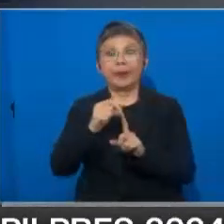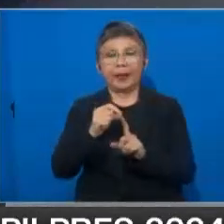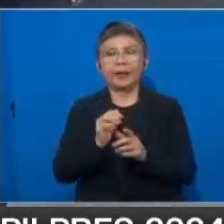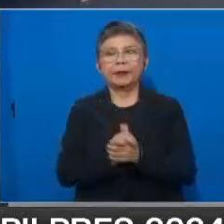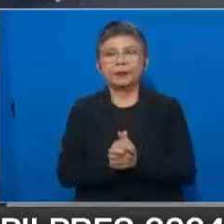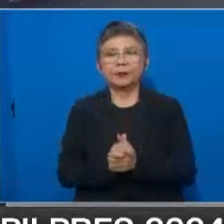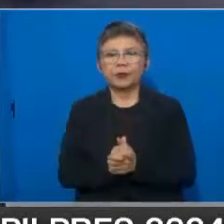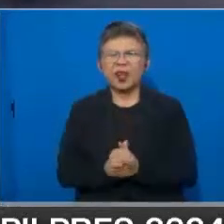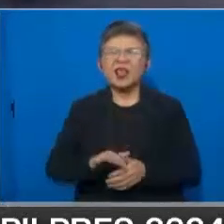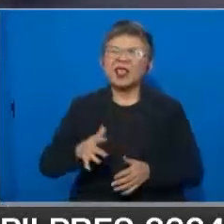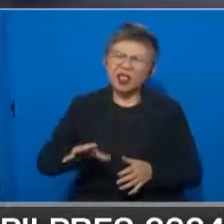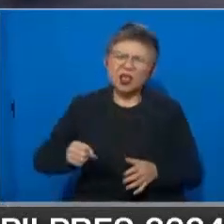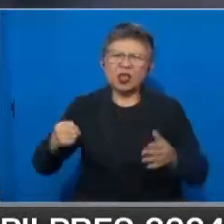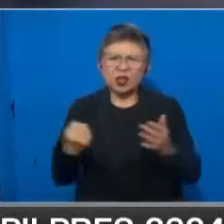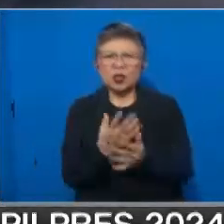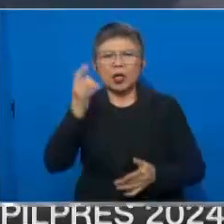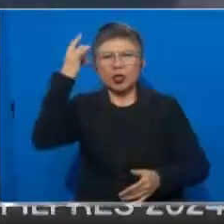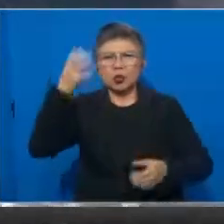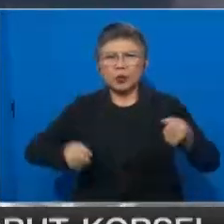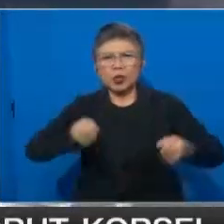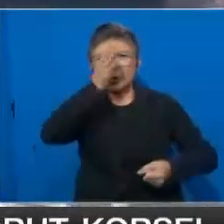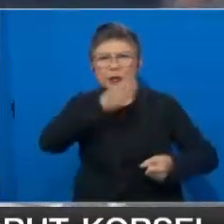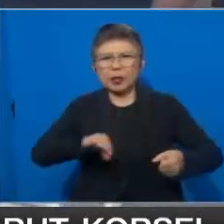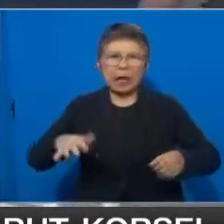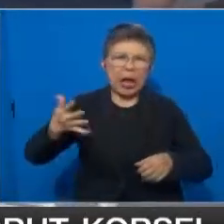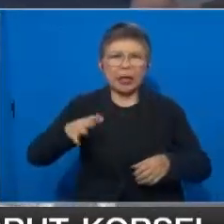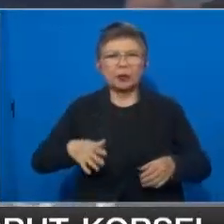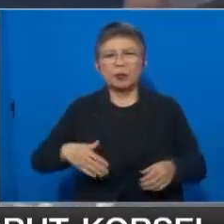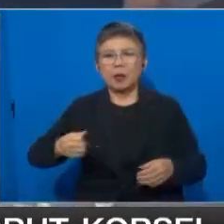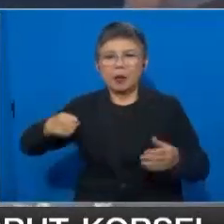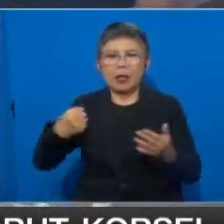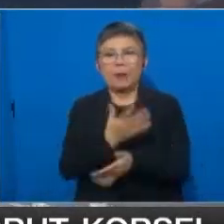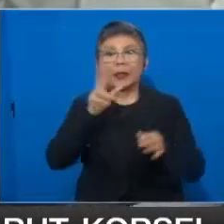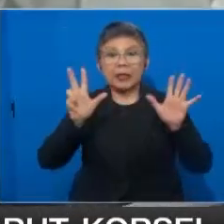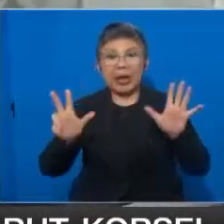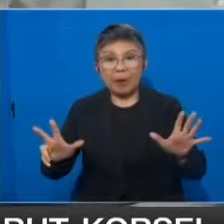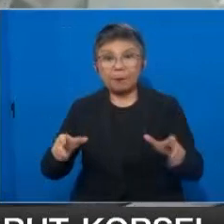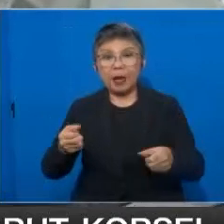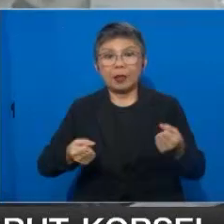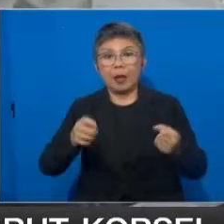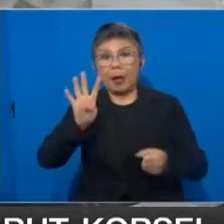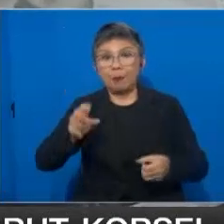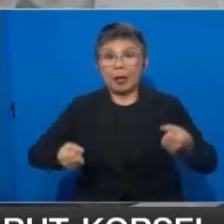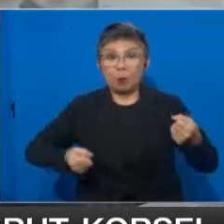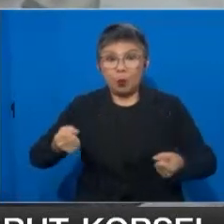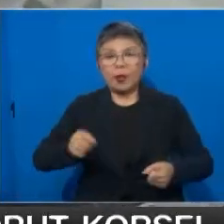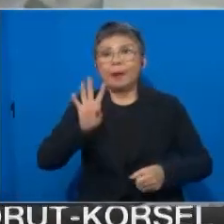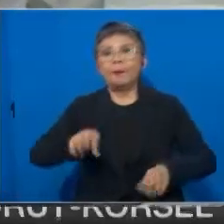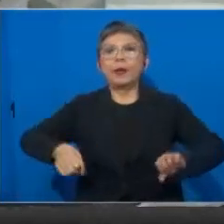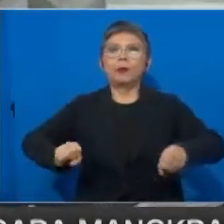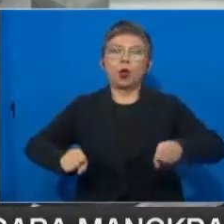analysis, kuat dugaan penyebab tabrakan sopir truk lalai hingga hilang kendali dan menabrak 8 kendaraan yakni 4 mobil dan 4